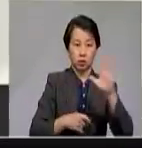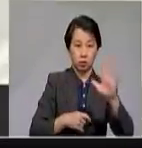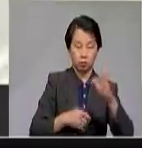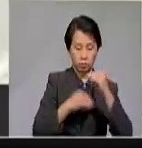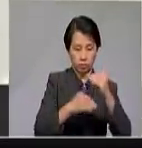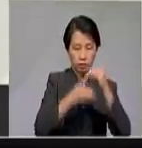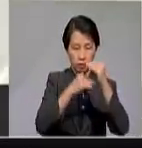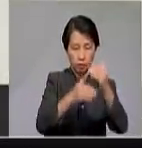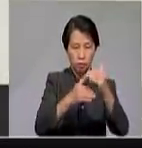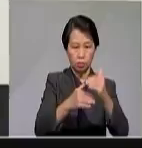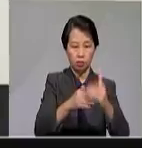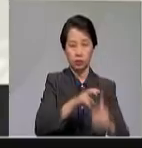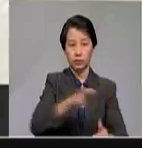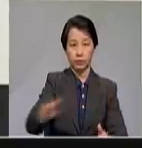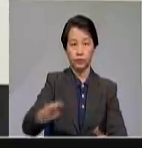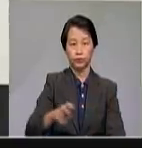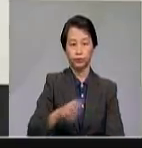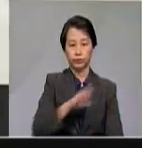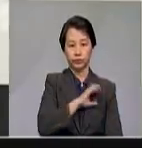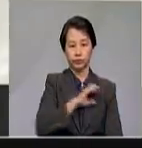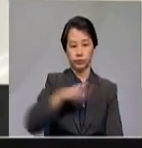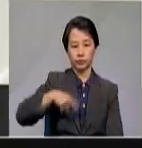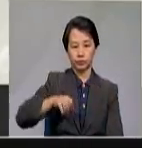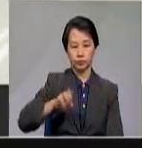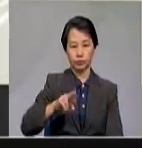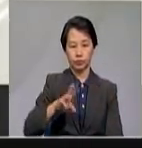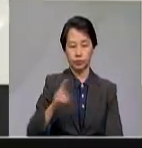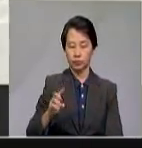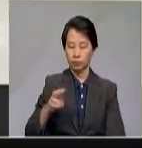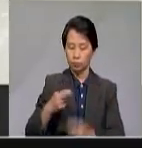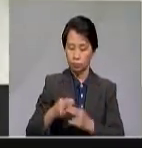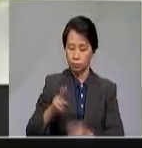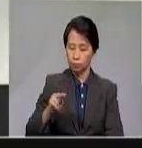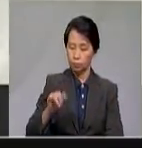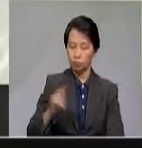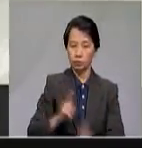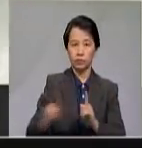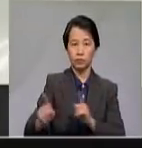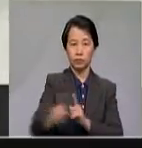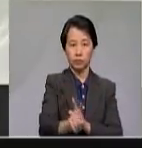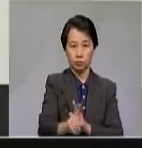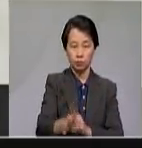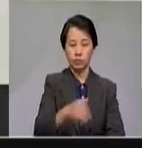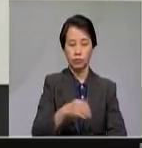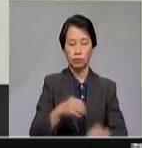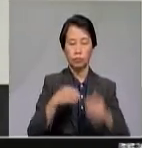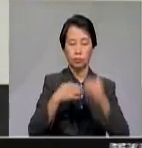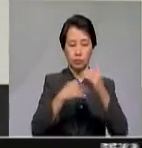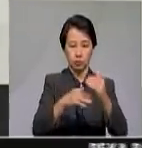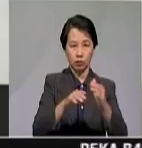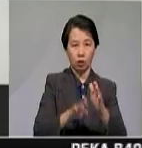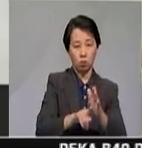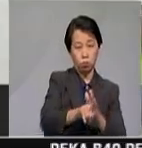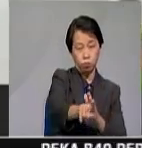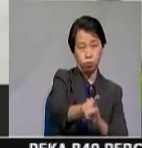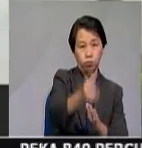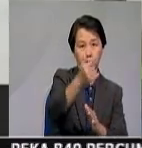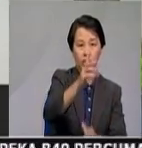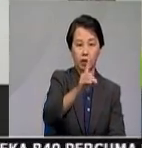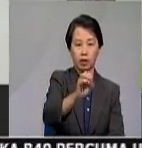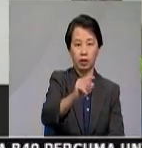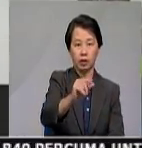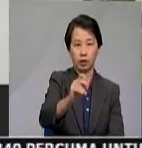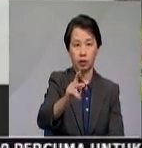peringkat siri jelajah. Pelumba PDRM Nik Muhammad Azwan Zulkifli mendahului perlumbaan. Memasuki zon pecutan pertama di Dengkil,